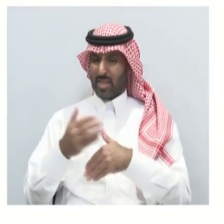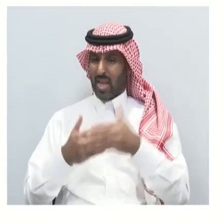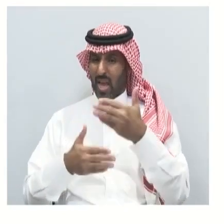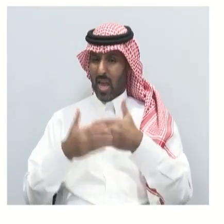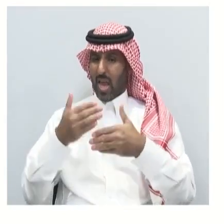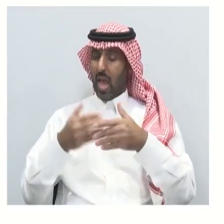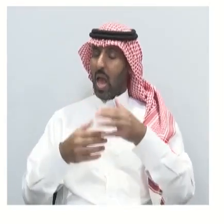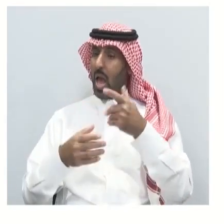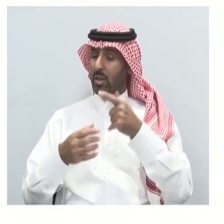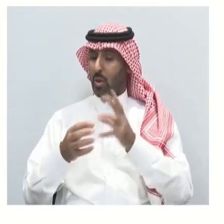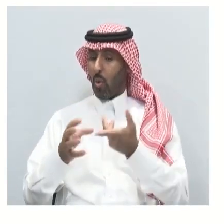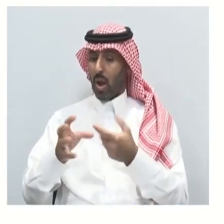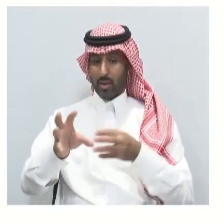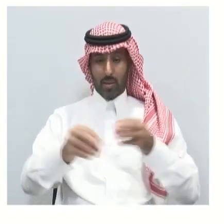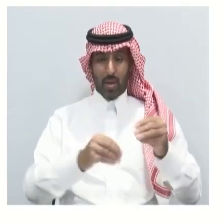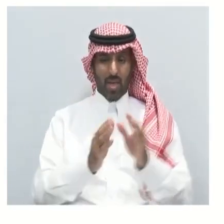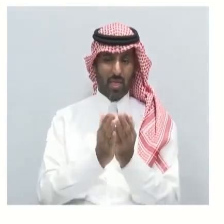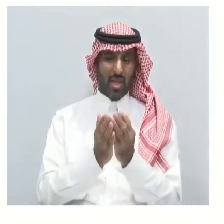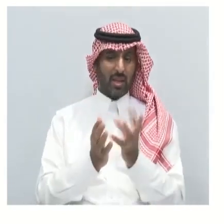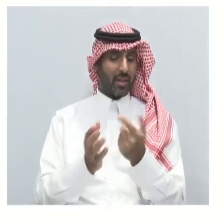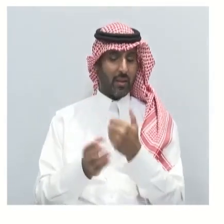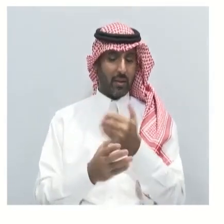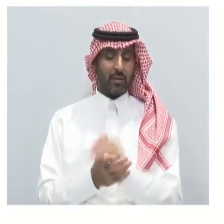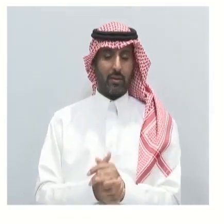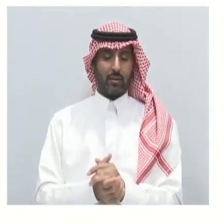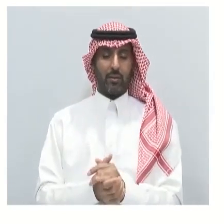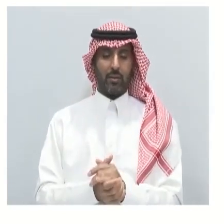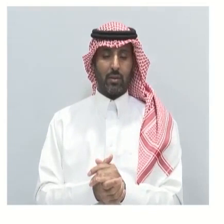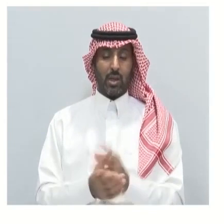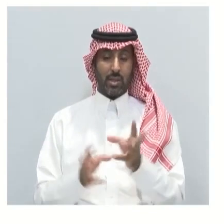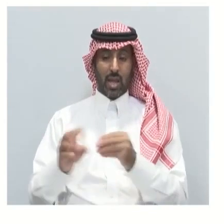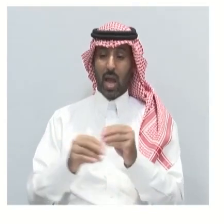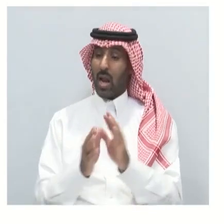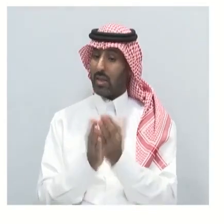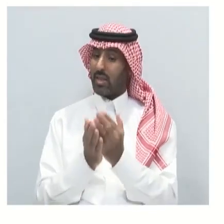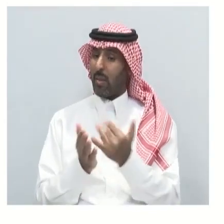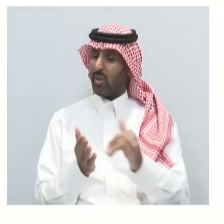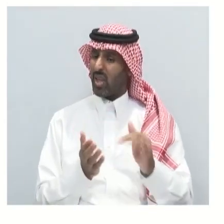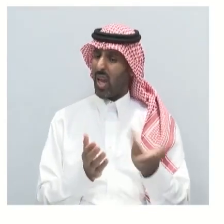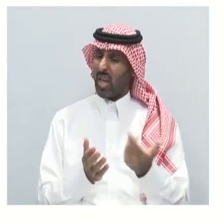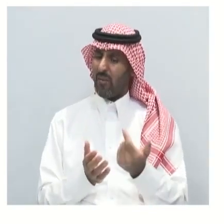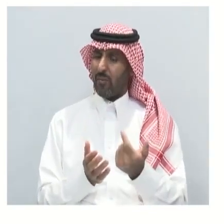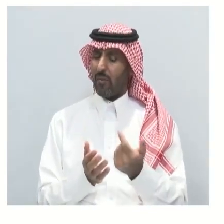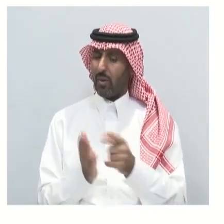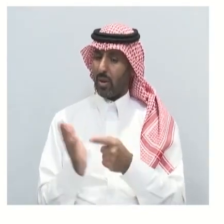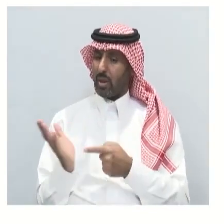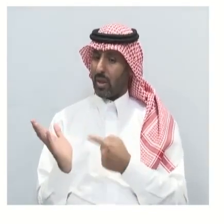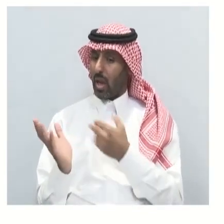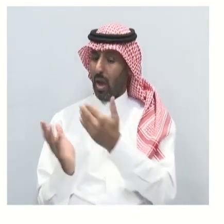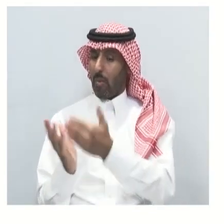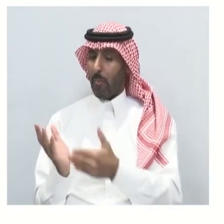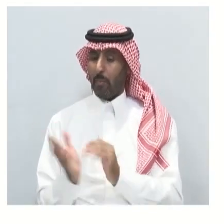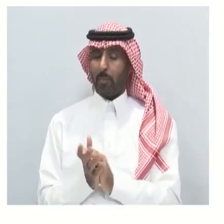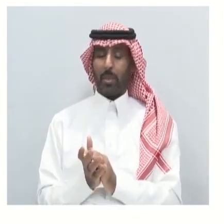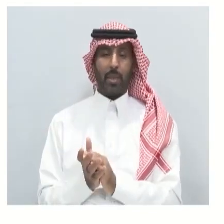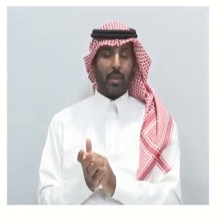ادوات البحث واساليب تطبيق ها هنا طبعا يعتمد اختيار الاداه على المنهج المستخدم اداه معينه وممكن